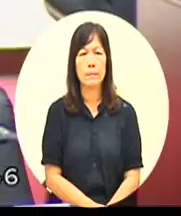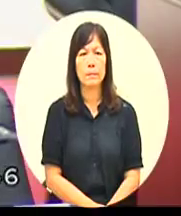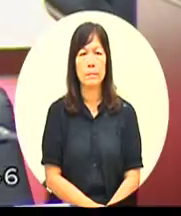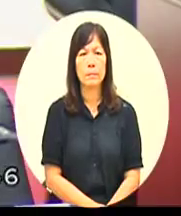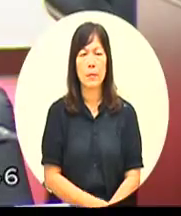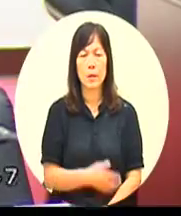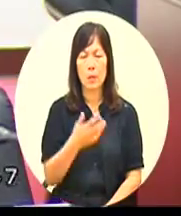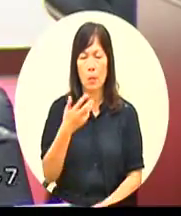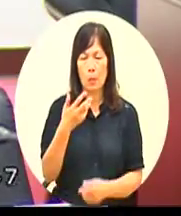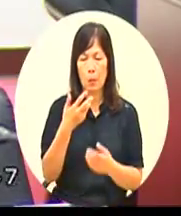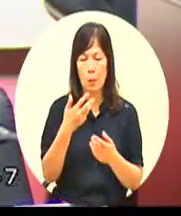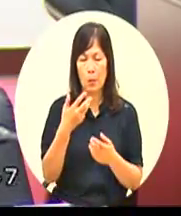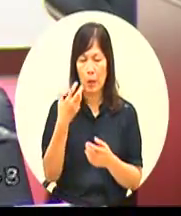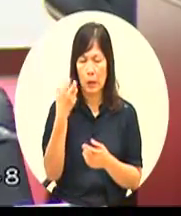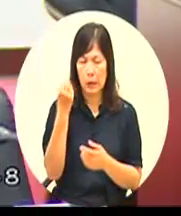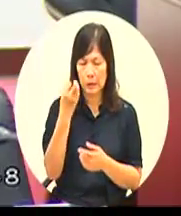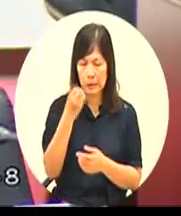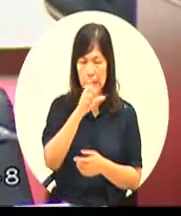名词，